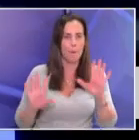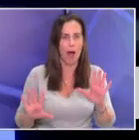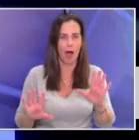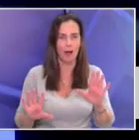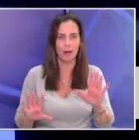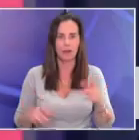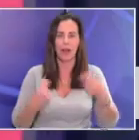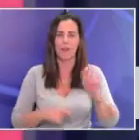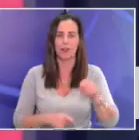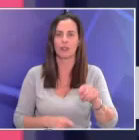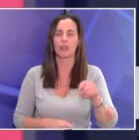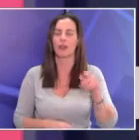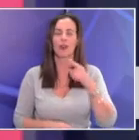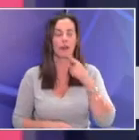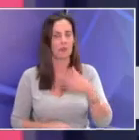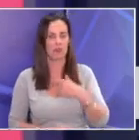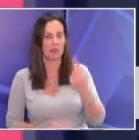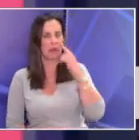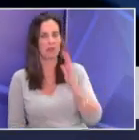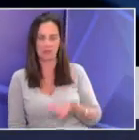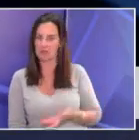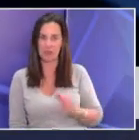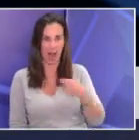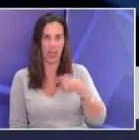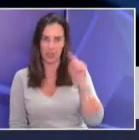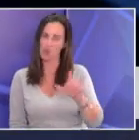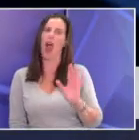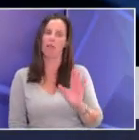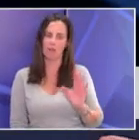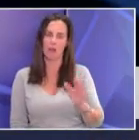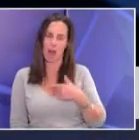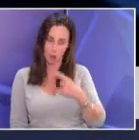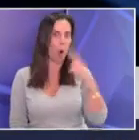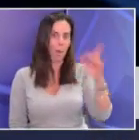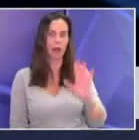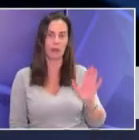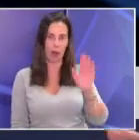האלו? לחבר הכנסת שטרן. אני מתפלאת. כאילו הייתי שם, אני לא רק הייתי